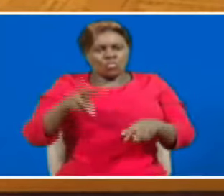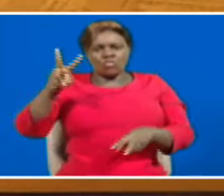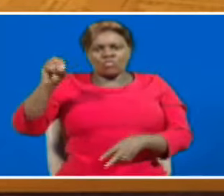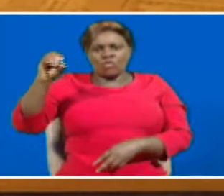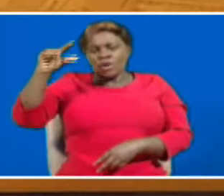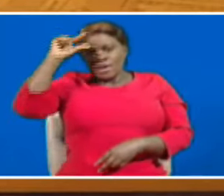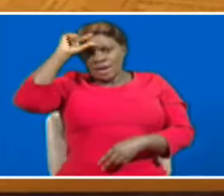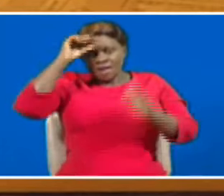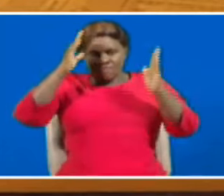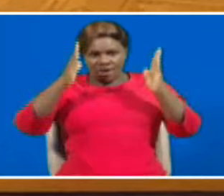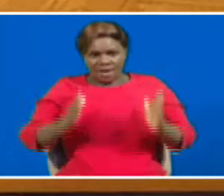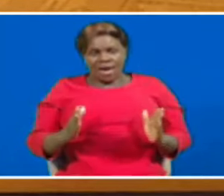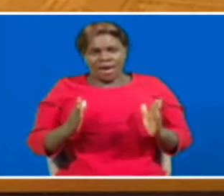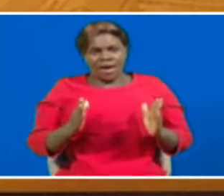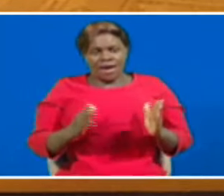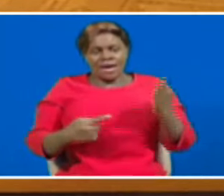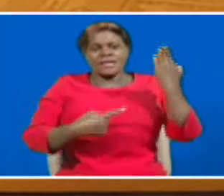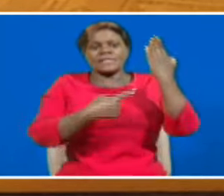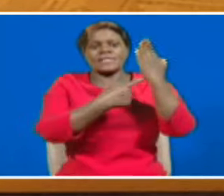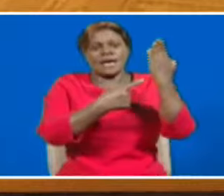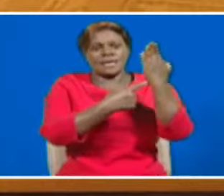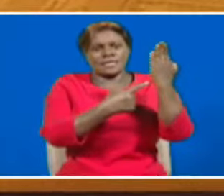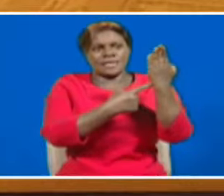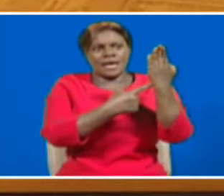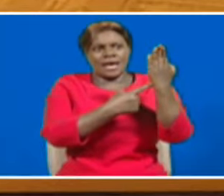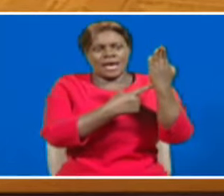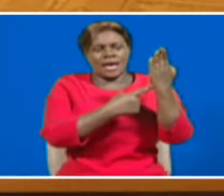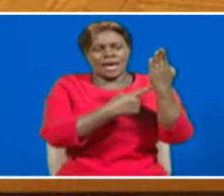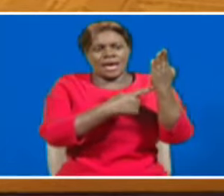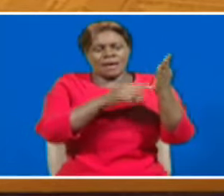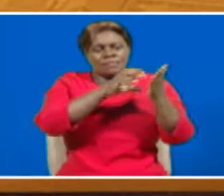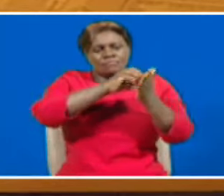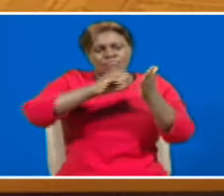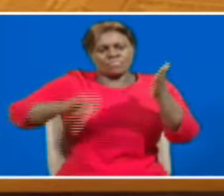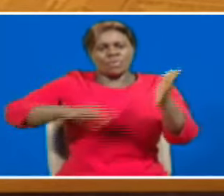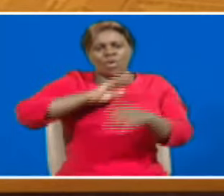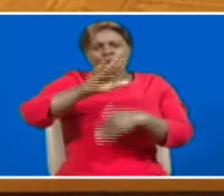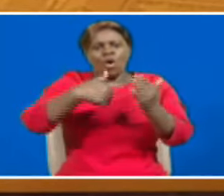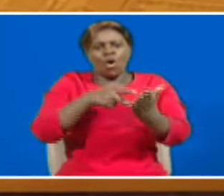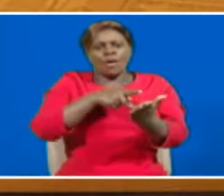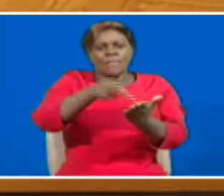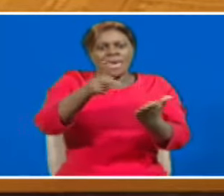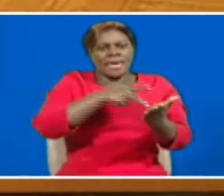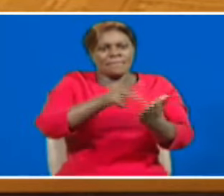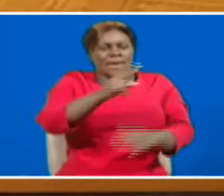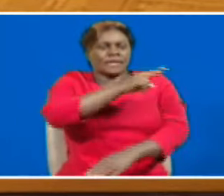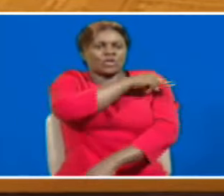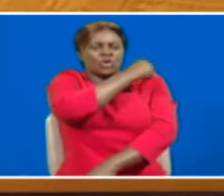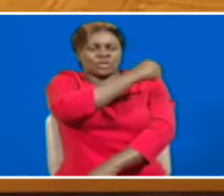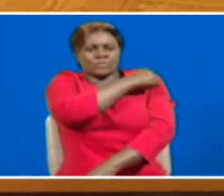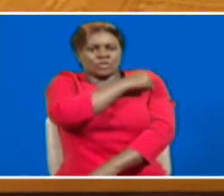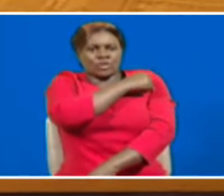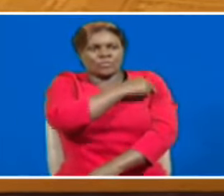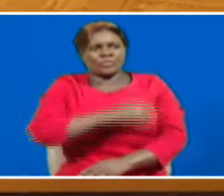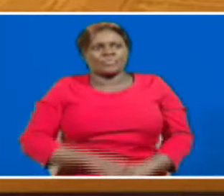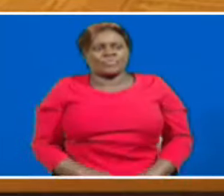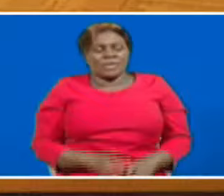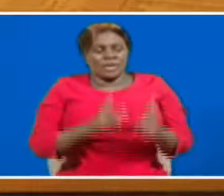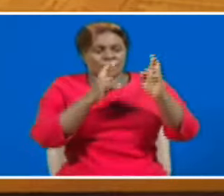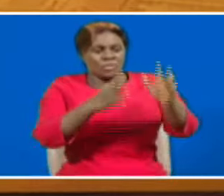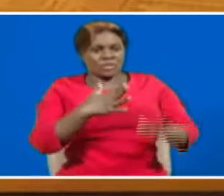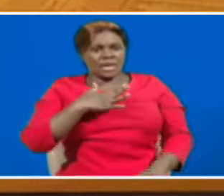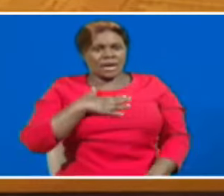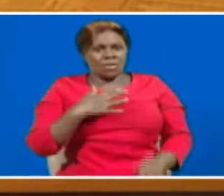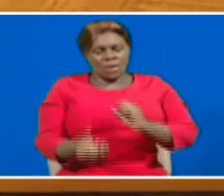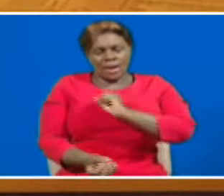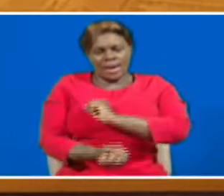Gavana wa kaunti ya Taita Taveta Andrew Mwadime amefutilia mbali deni la matibabu la wanafunzi hao. Hezron Kimari